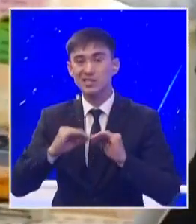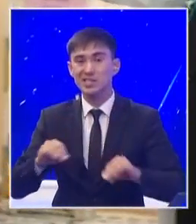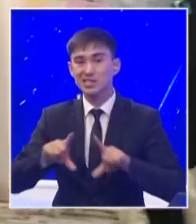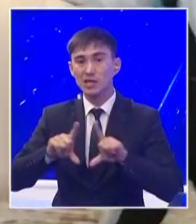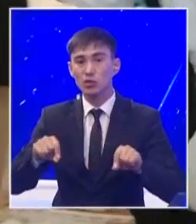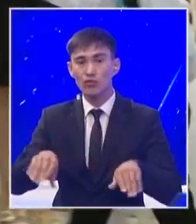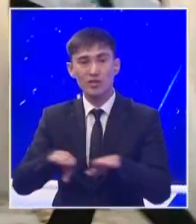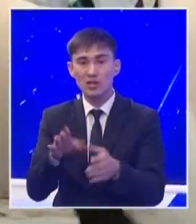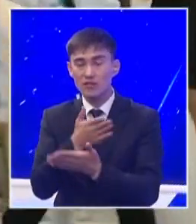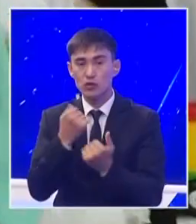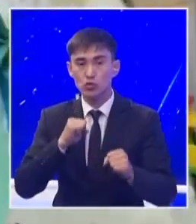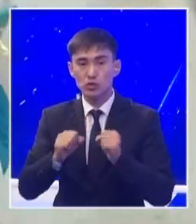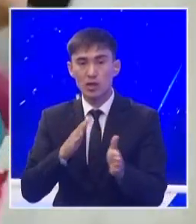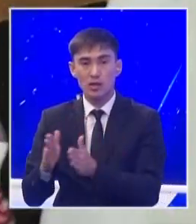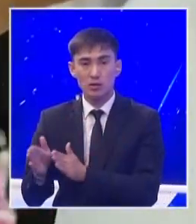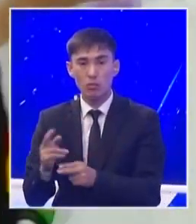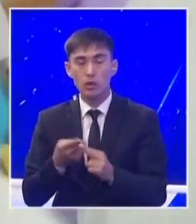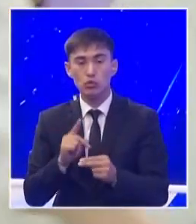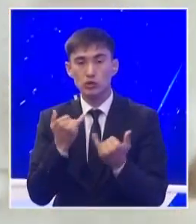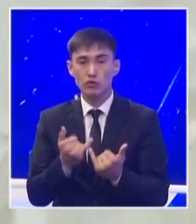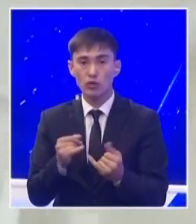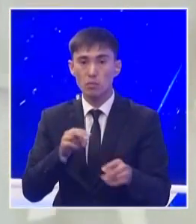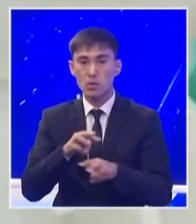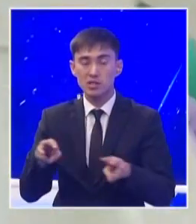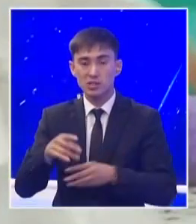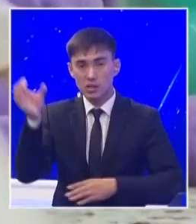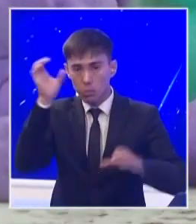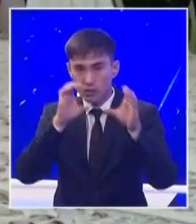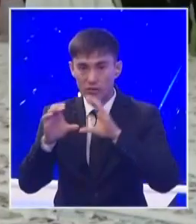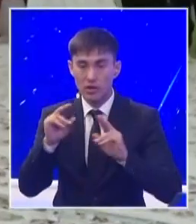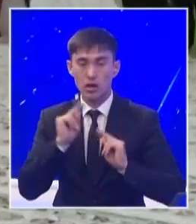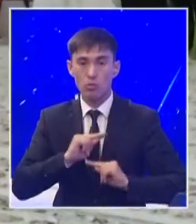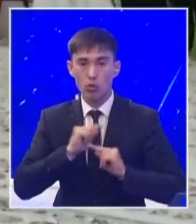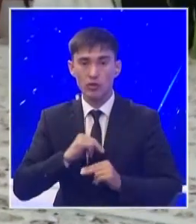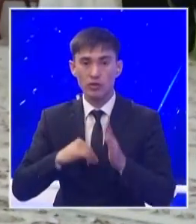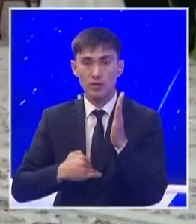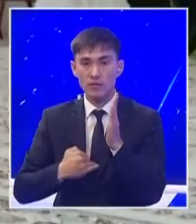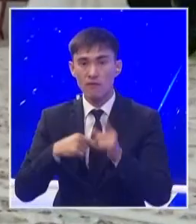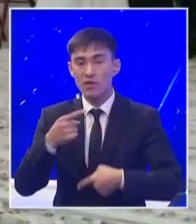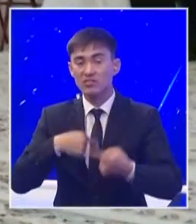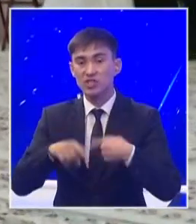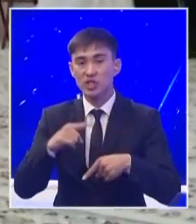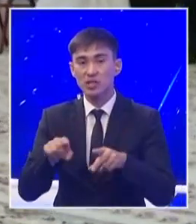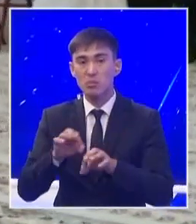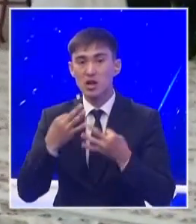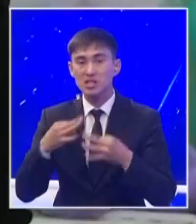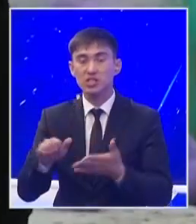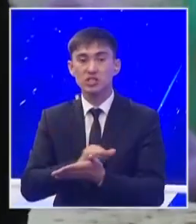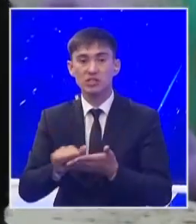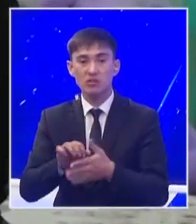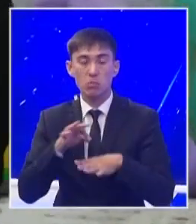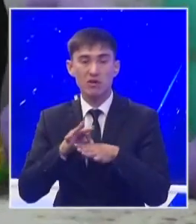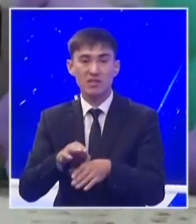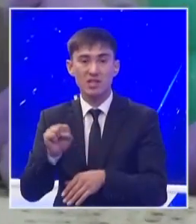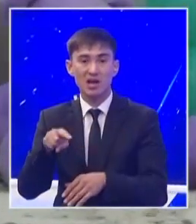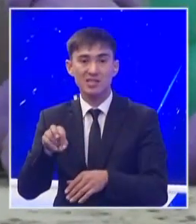не соответствуют стандартам. А потому сегодня Министерство образования работает над возвращением лицензирования,